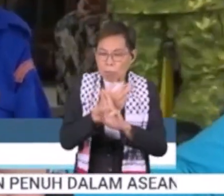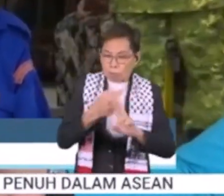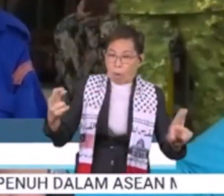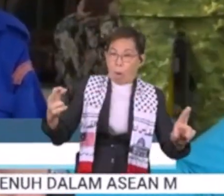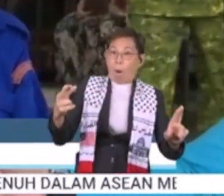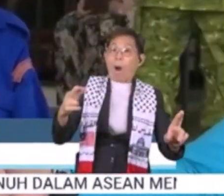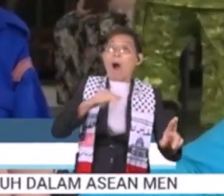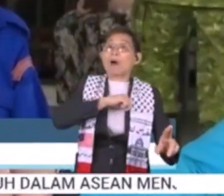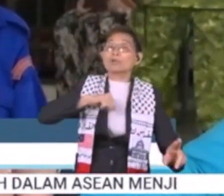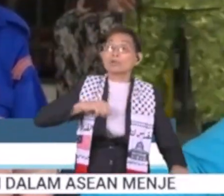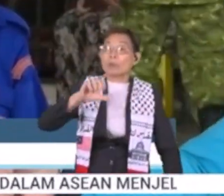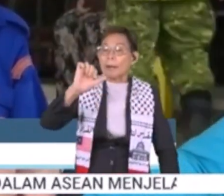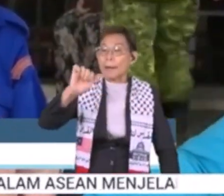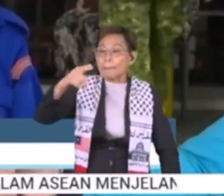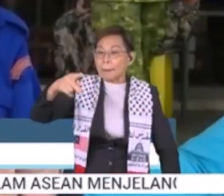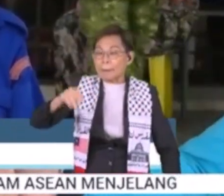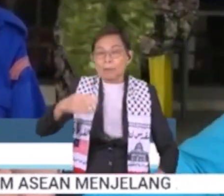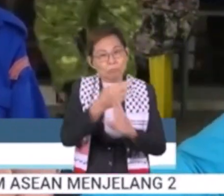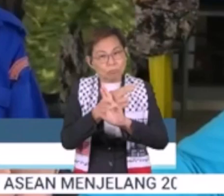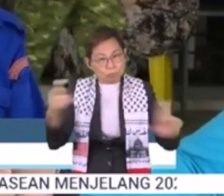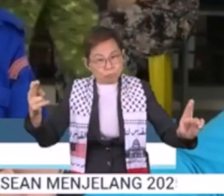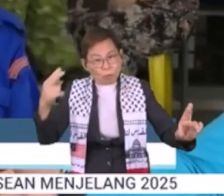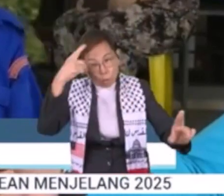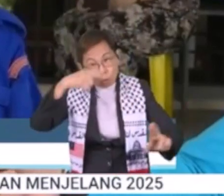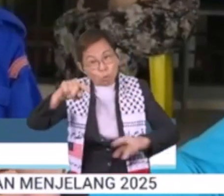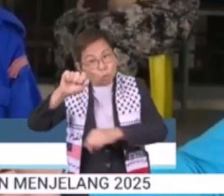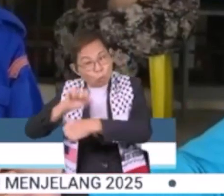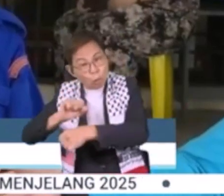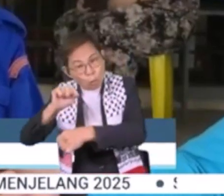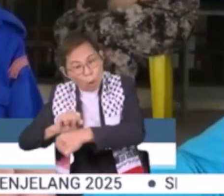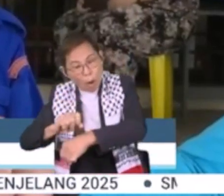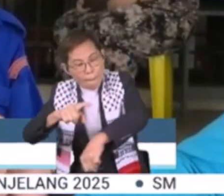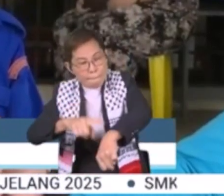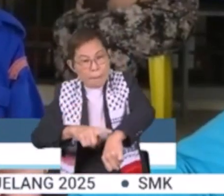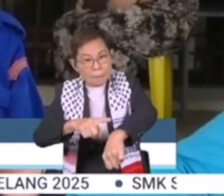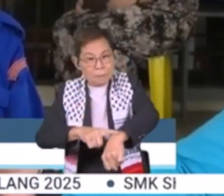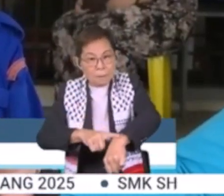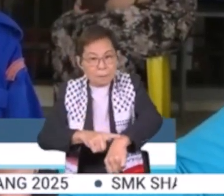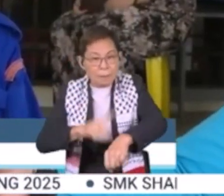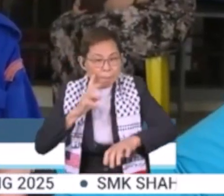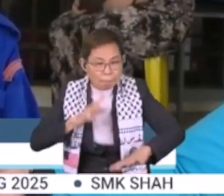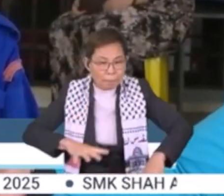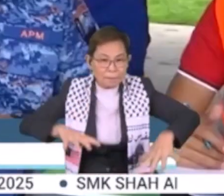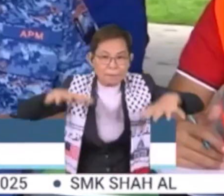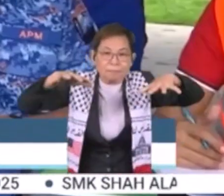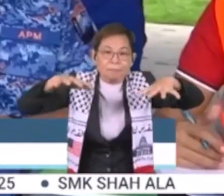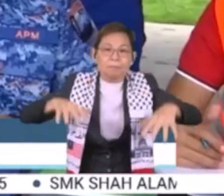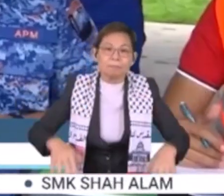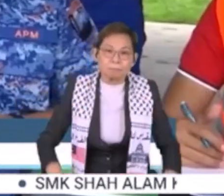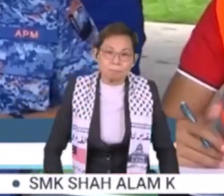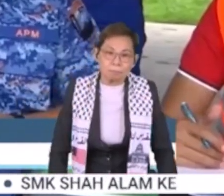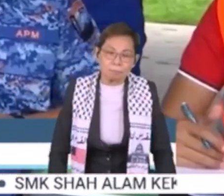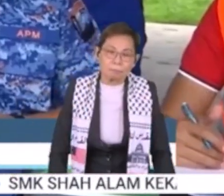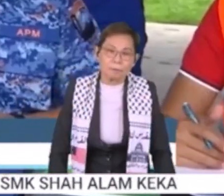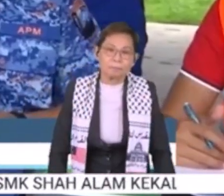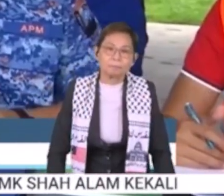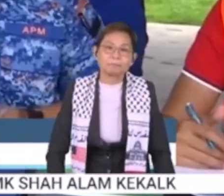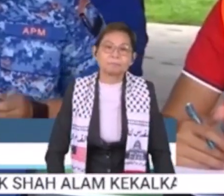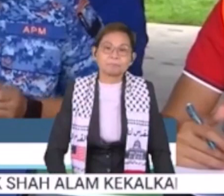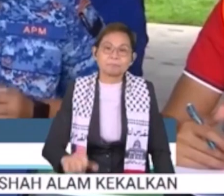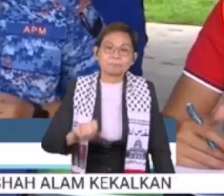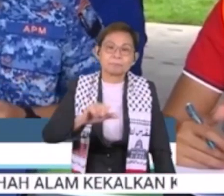sedia untuk beroperasi atau bertugas semasa banjirlah dan